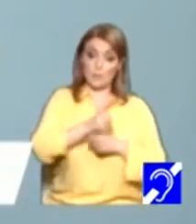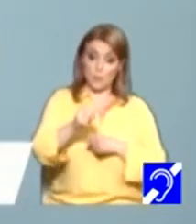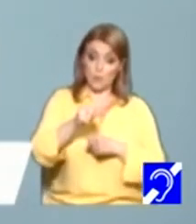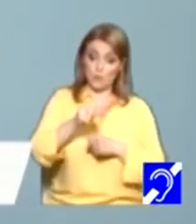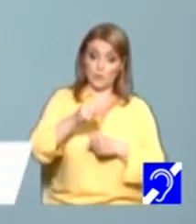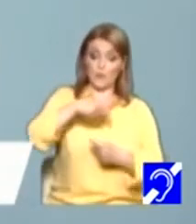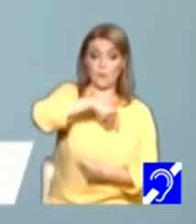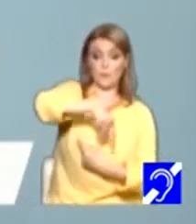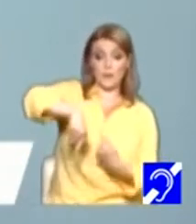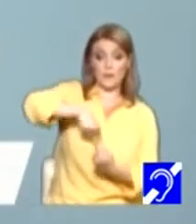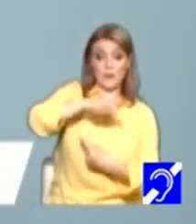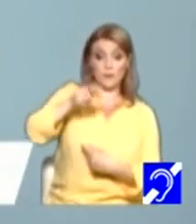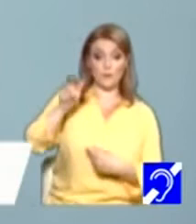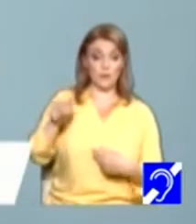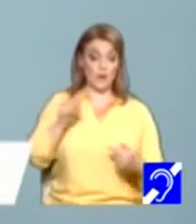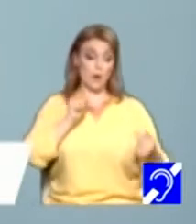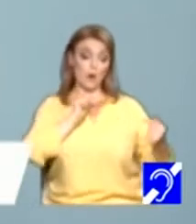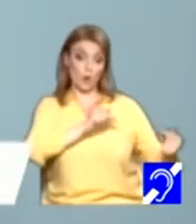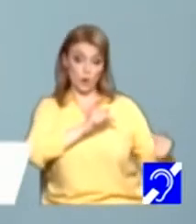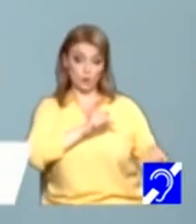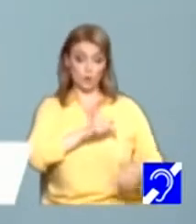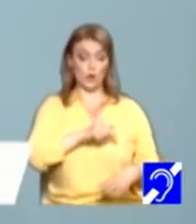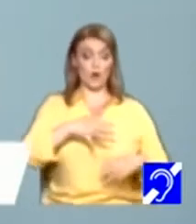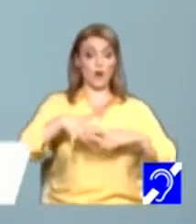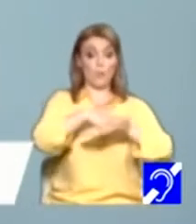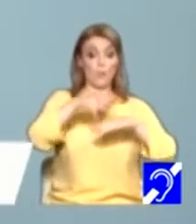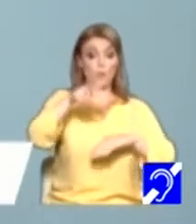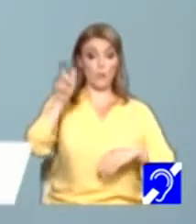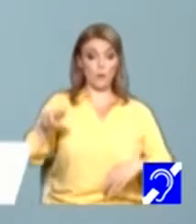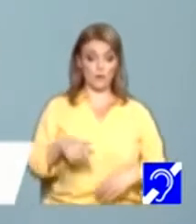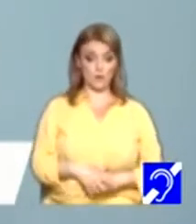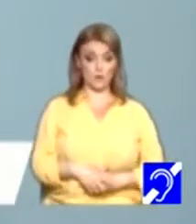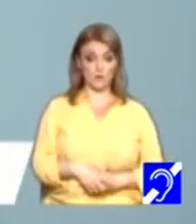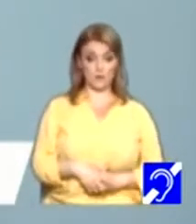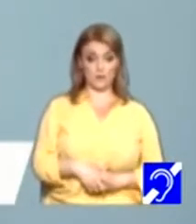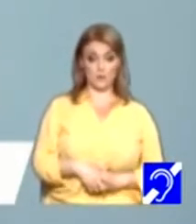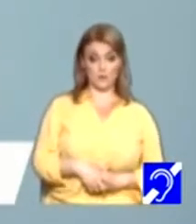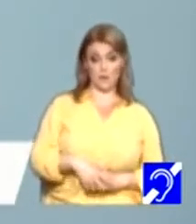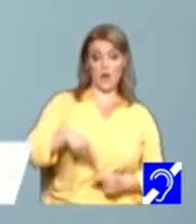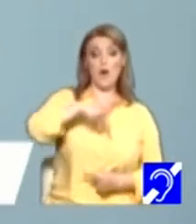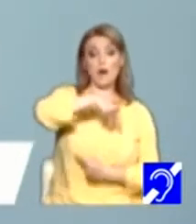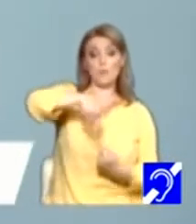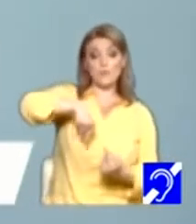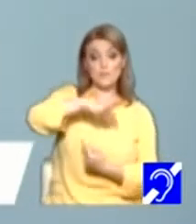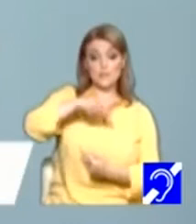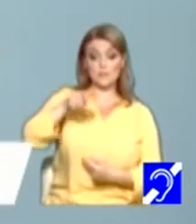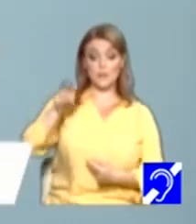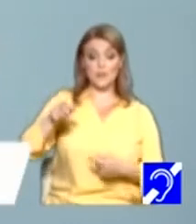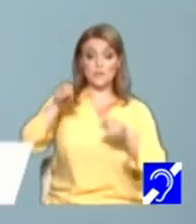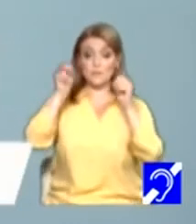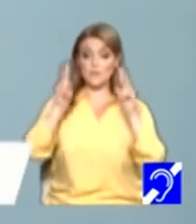antreprenori contra statului sau contra poporului, ci că antreprenorii vă dau salarii special mici, pentru că